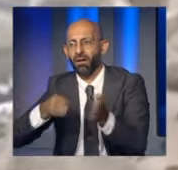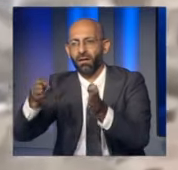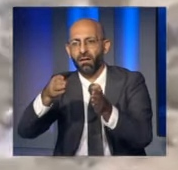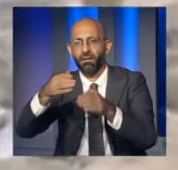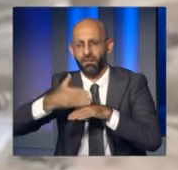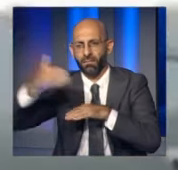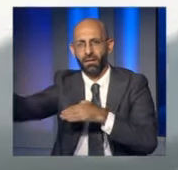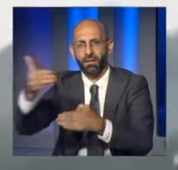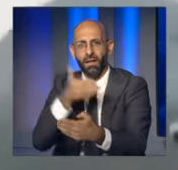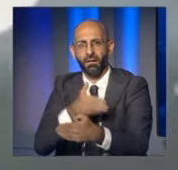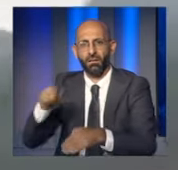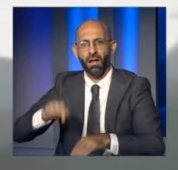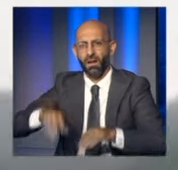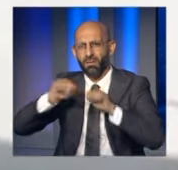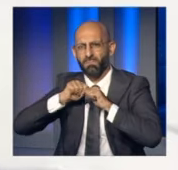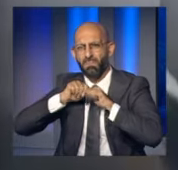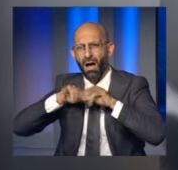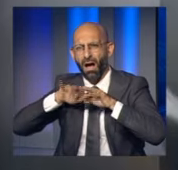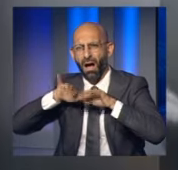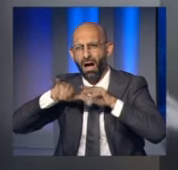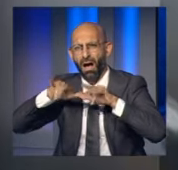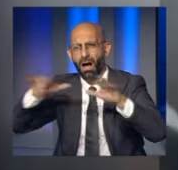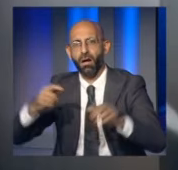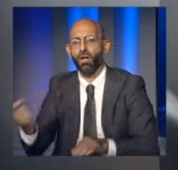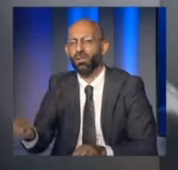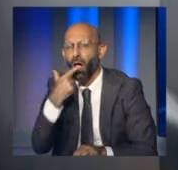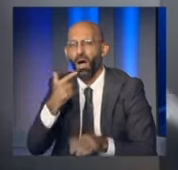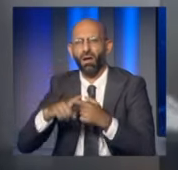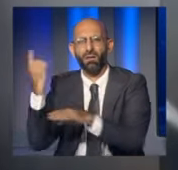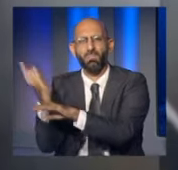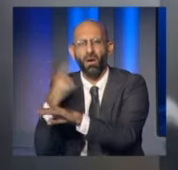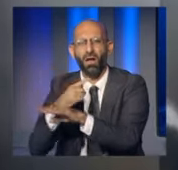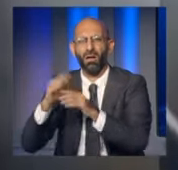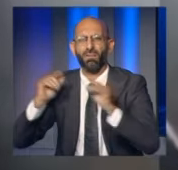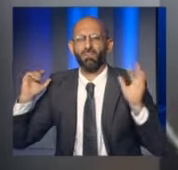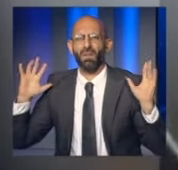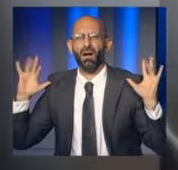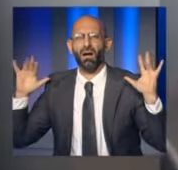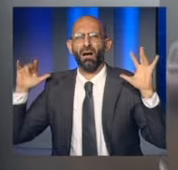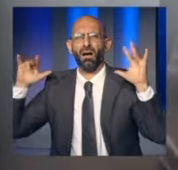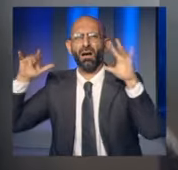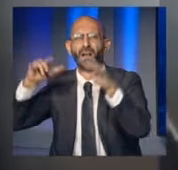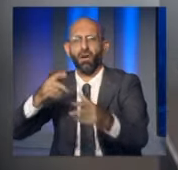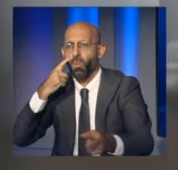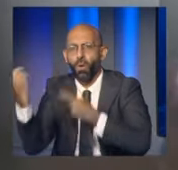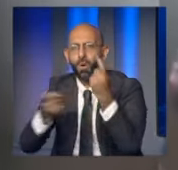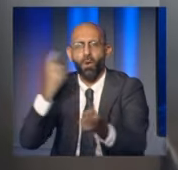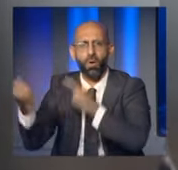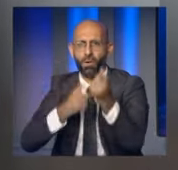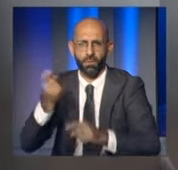هو الثالث الذي بنته الدولتان على نهر أراس، وفيما تم نشر عشرات الفرق